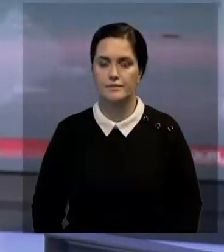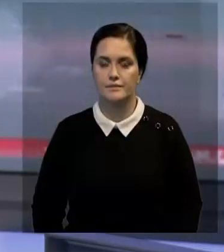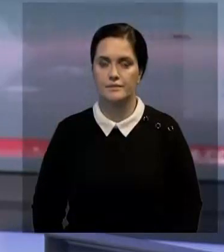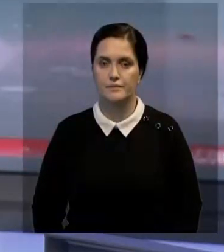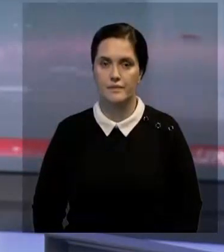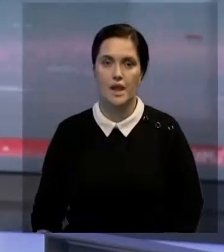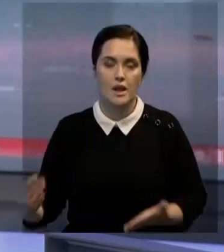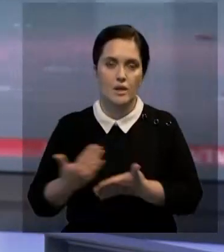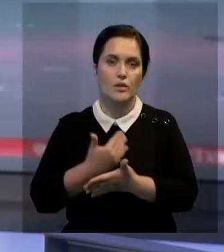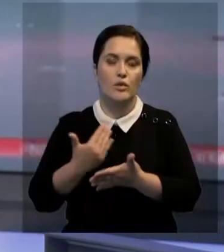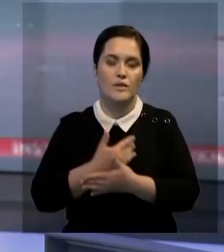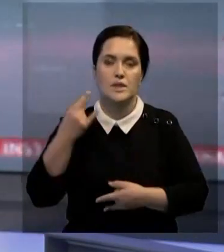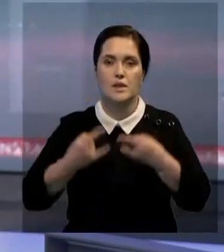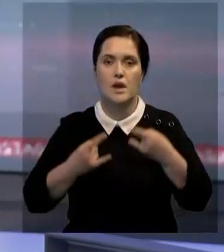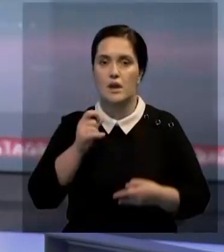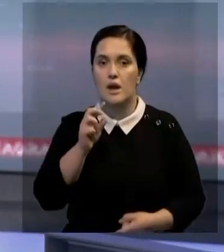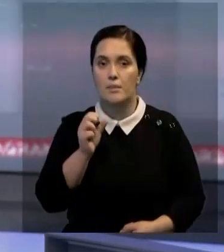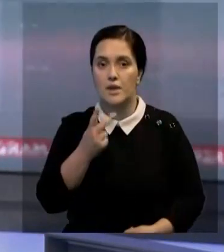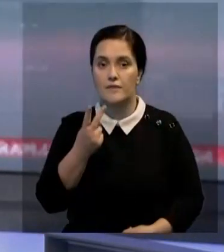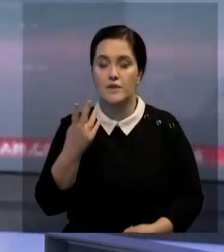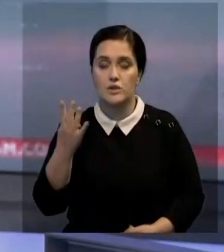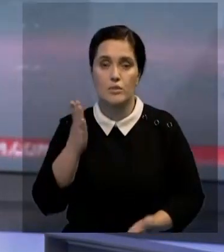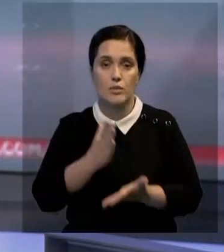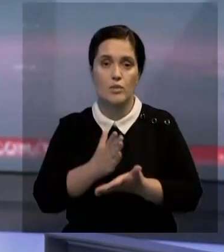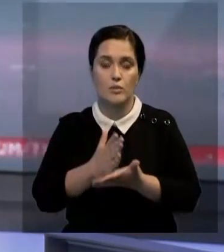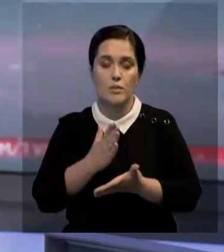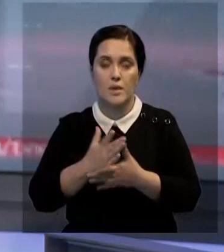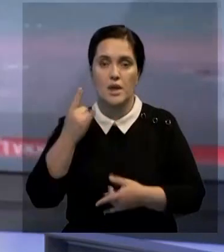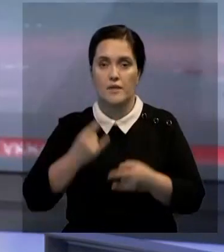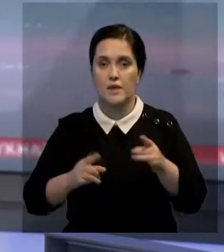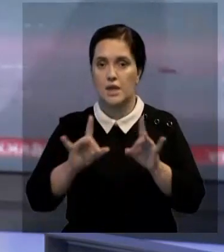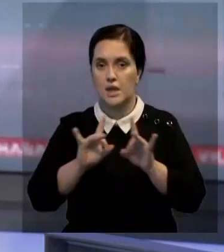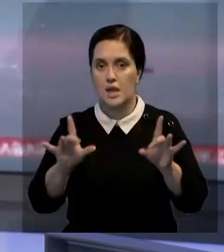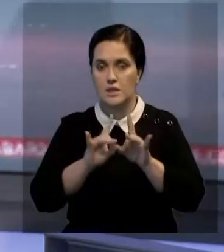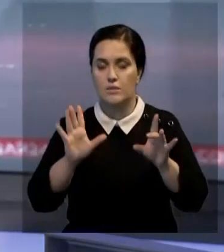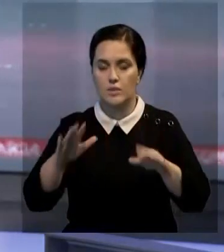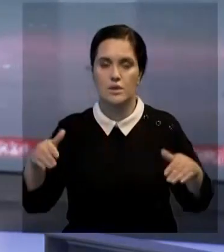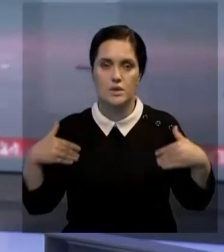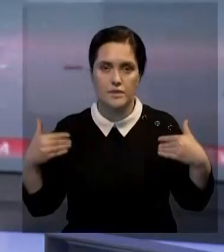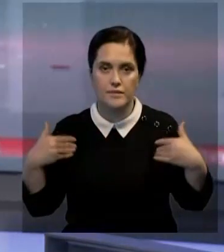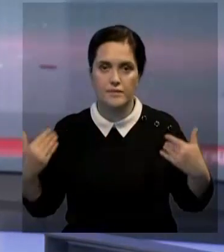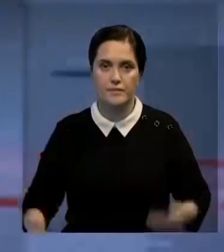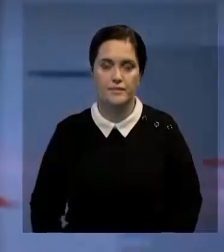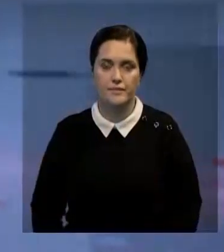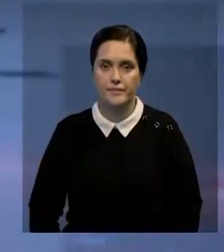Новость на телеканале «Хабар-24». В студии работает Сергей Гергель. Сурдоперевод от Виктории Антонишиной. Здравствуйте.